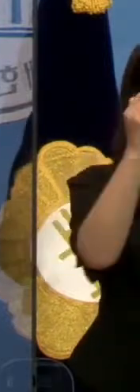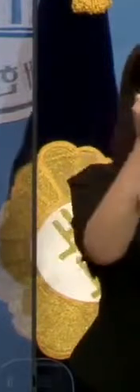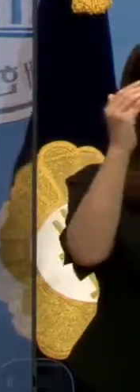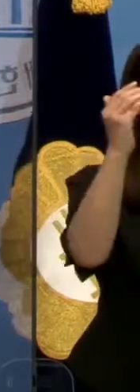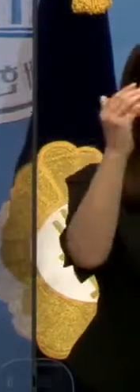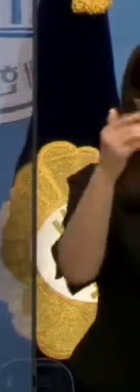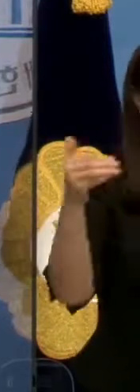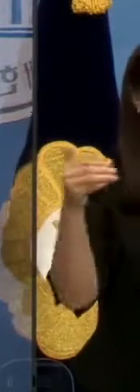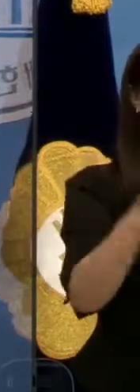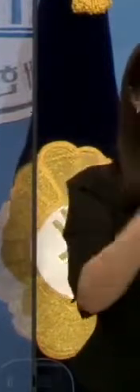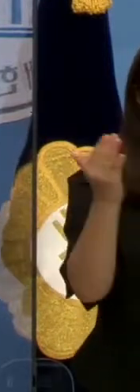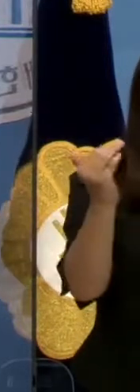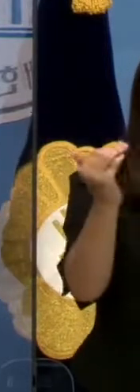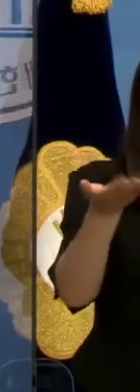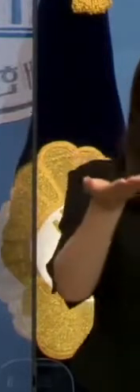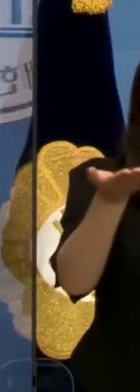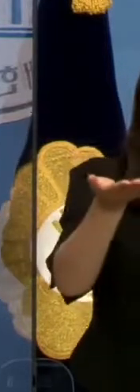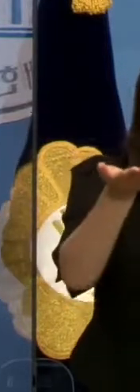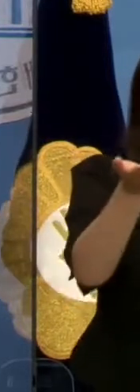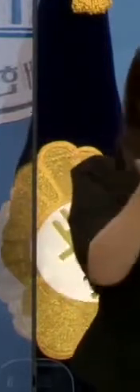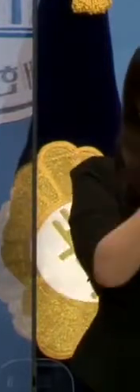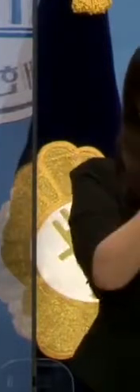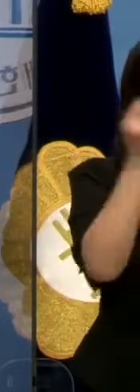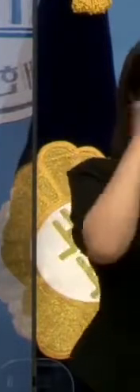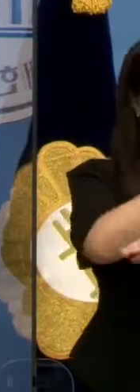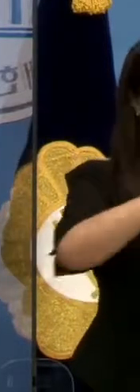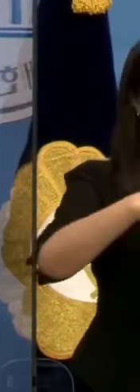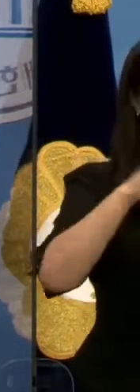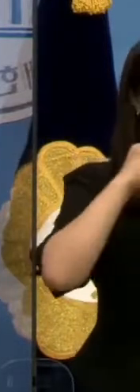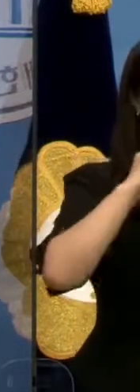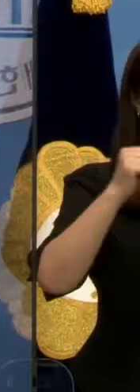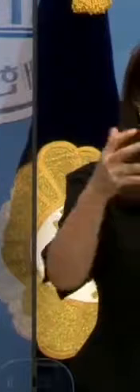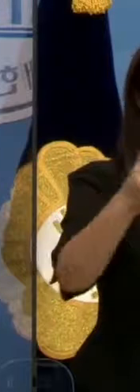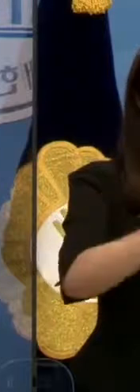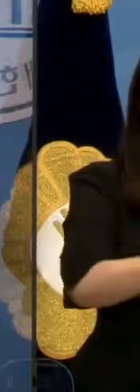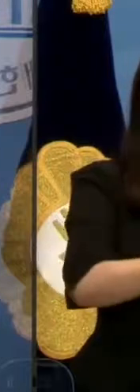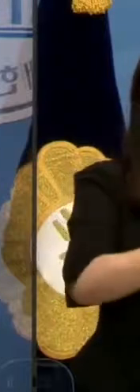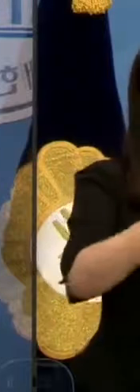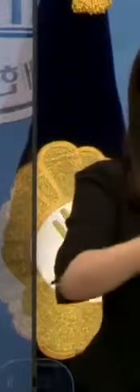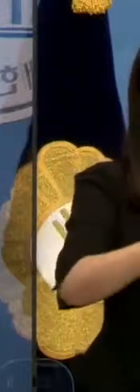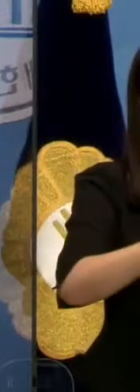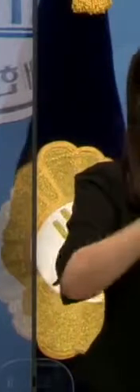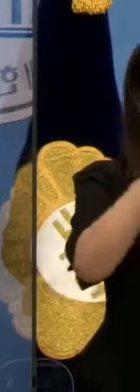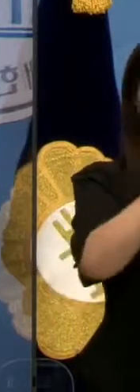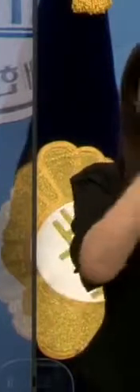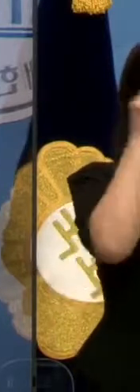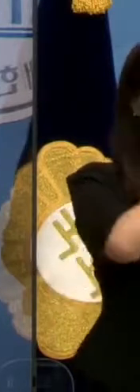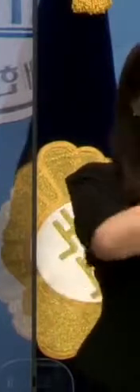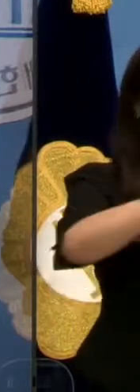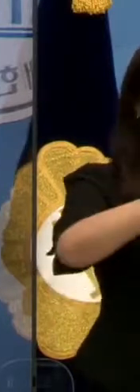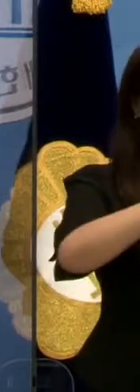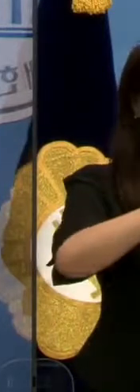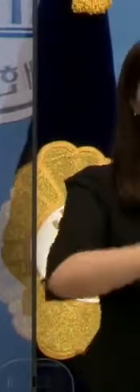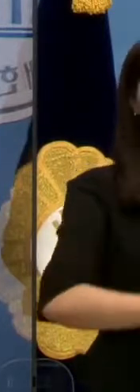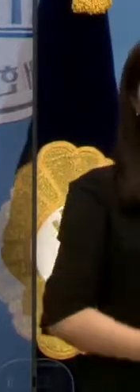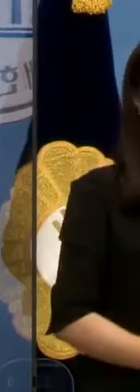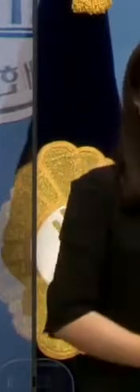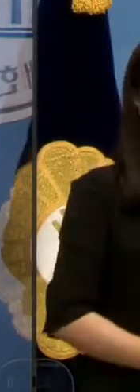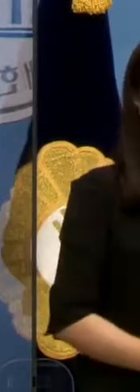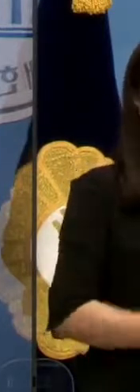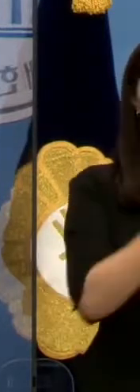OECD 수준까지 높이겠습니다. 중요한 것은 확보된 토지에 어떤 공공주택을 공급할 것인지에 대한 계획입니다.